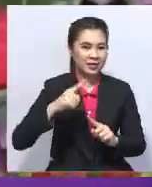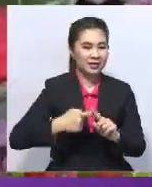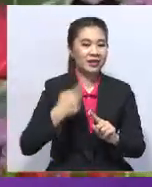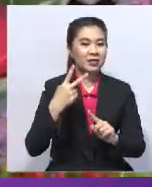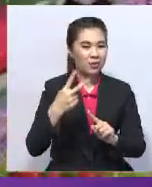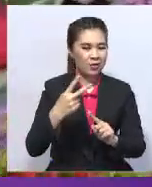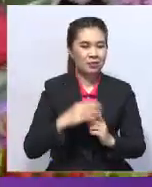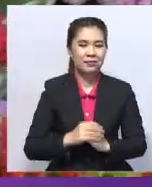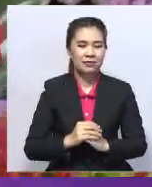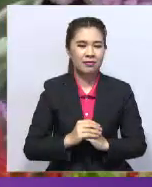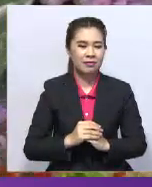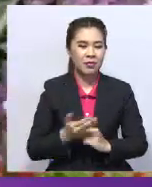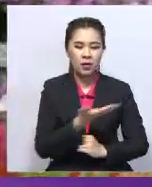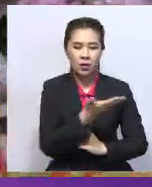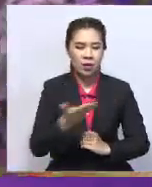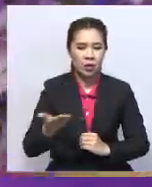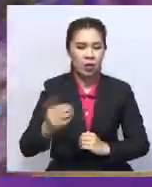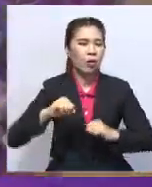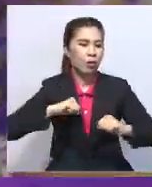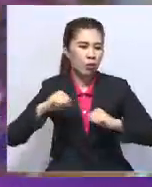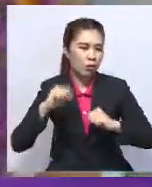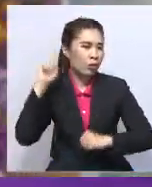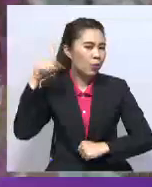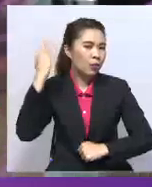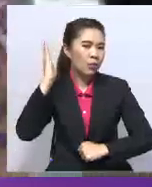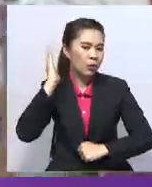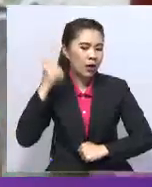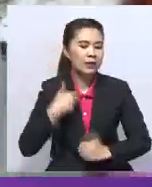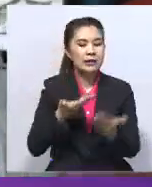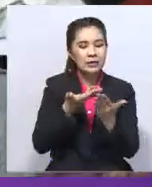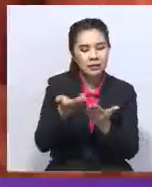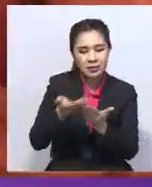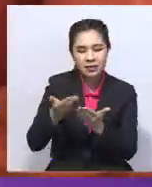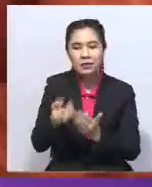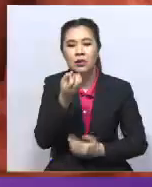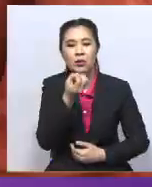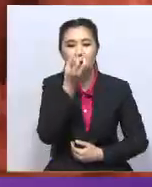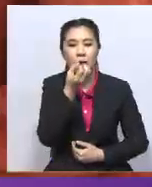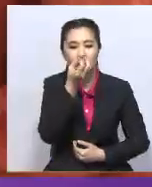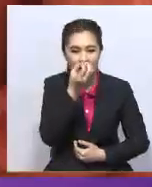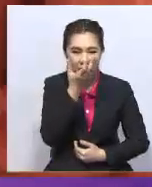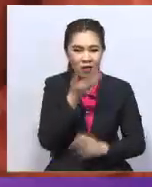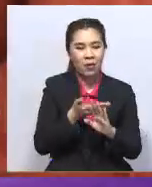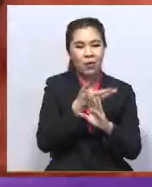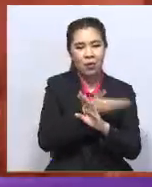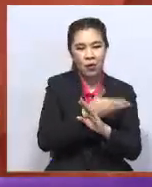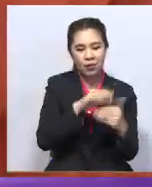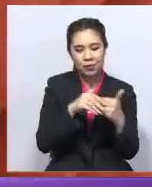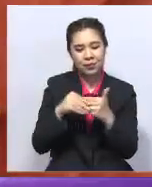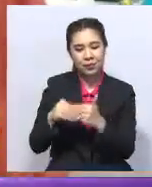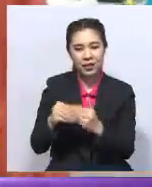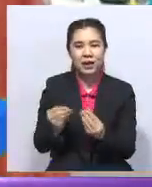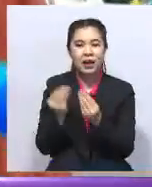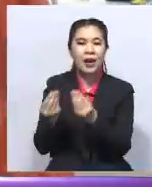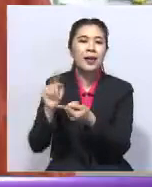งบรรยากาศก็เป็นไปอย่างคึกคักนะครับหนุ่มสาววัยรุ่นต่างแวะมาซื้อดอกกุหลาบก่อนเดินทางไปโรงเรียนส่วนใหญ่ก็บอกว่าซื้อดอกไม้ไป